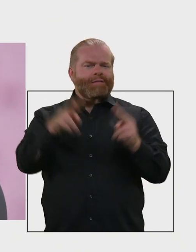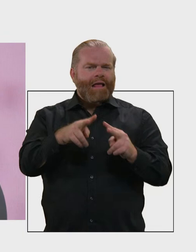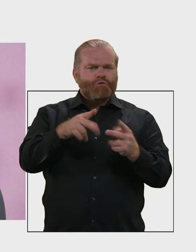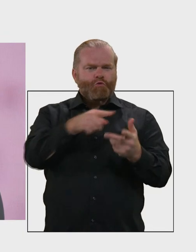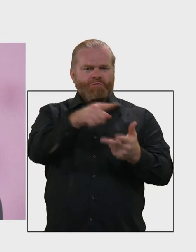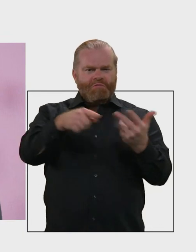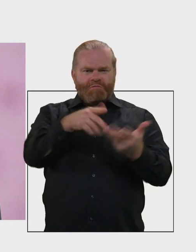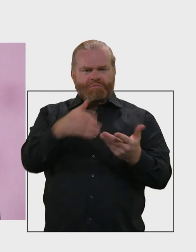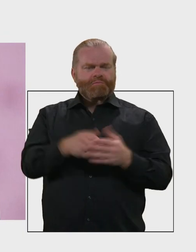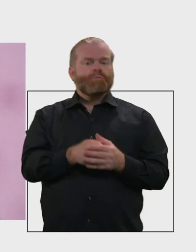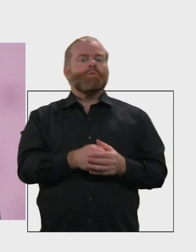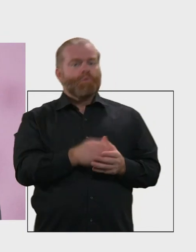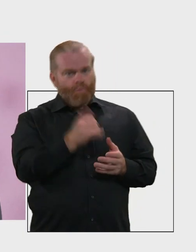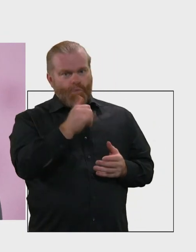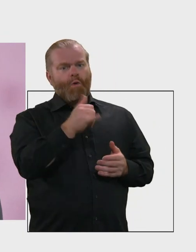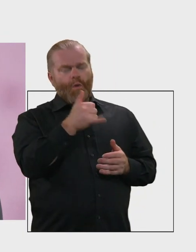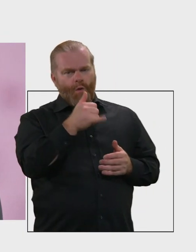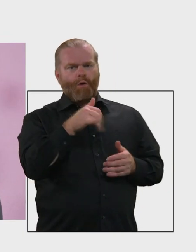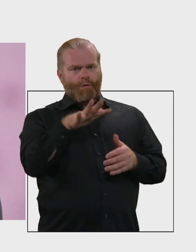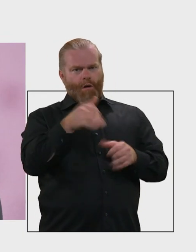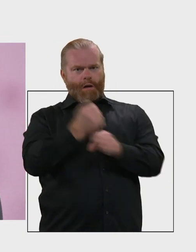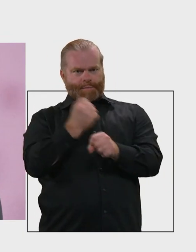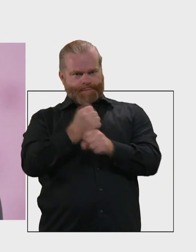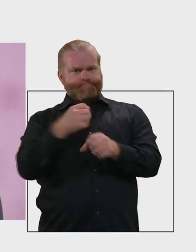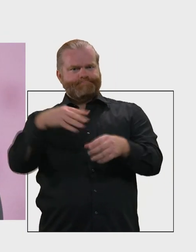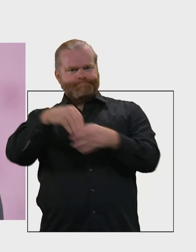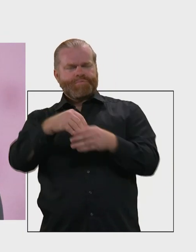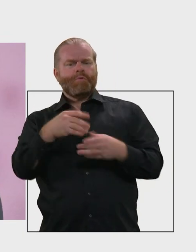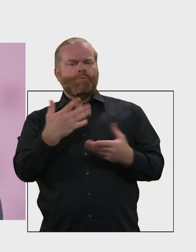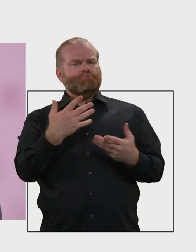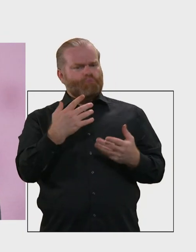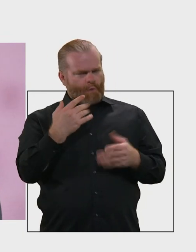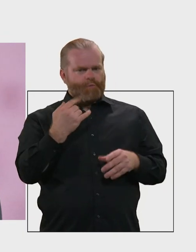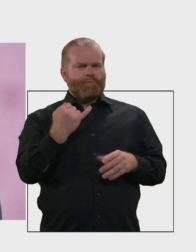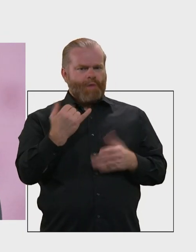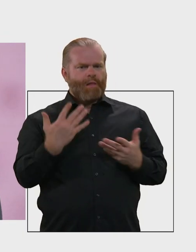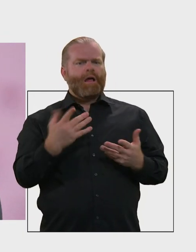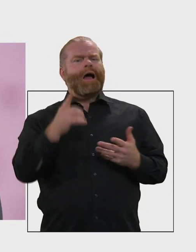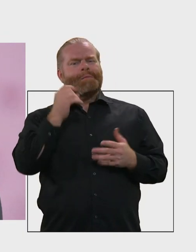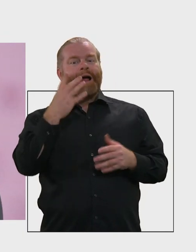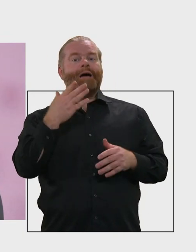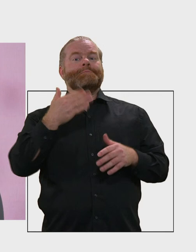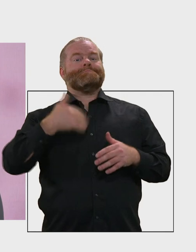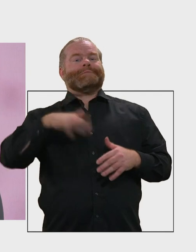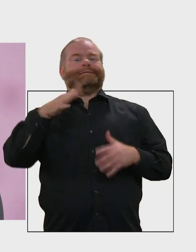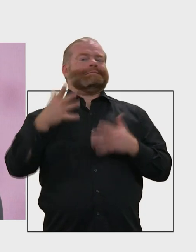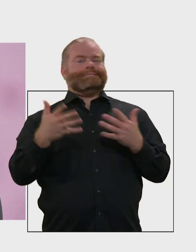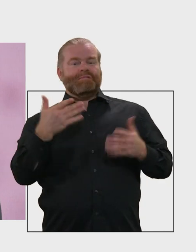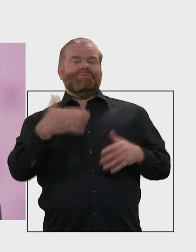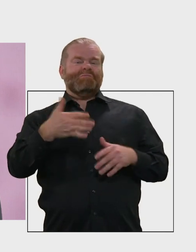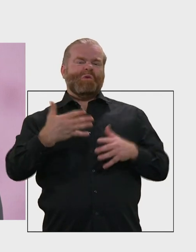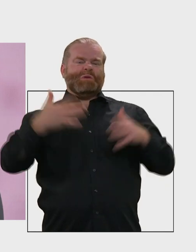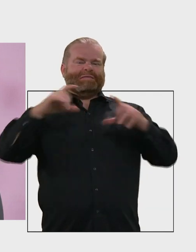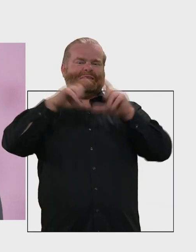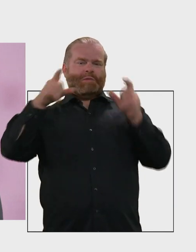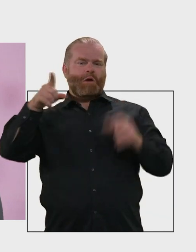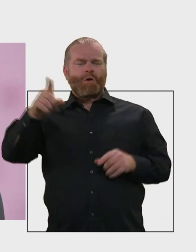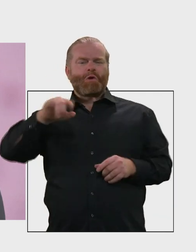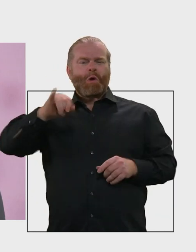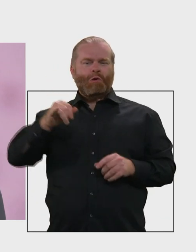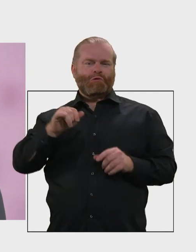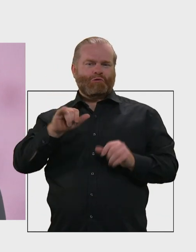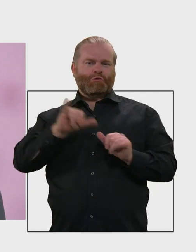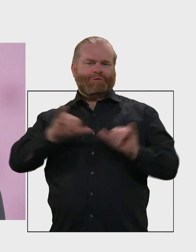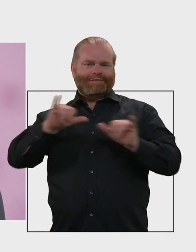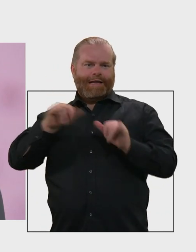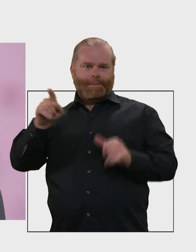Jürgen Dusel, erster Arbeitsmarkt. Ich bin zum Beispiel glücklich, dass es Vermittlerinnen geben wird, die sehbehindert blind sind, weil